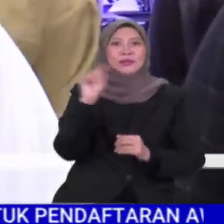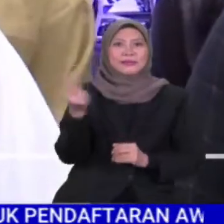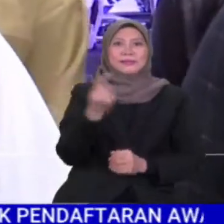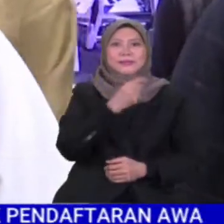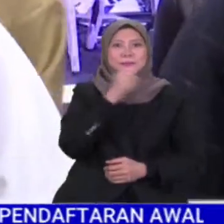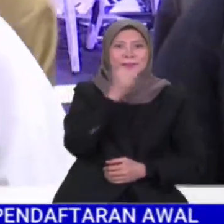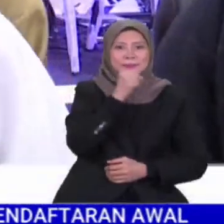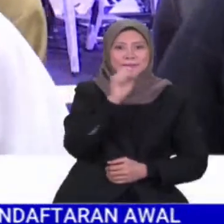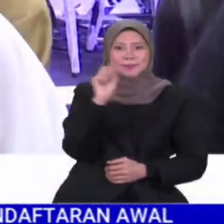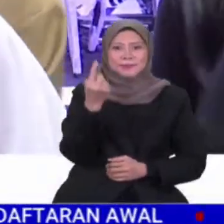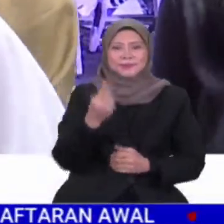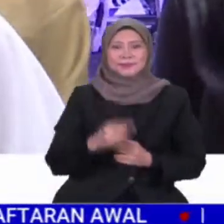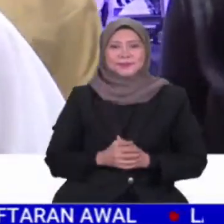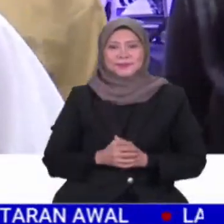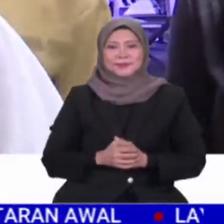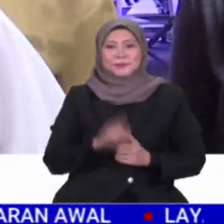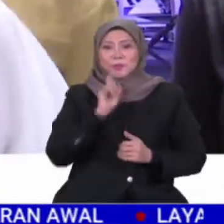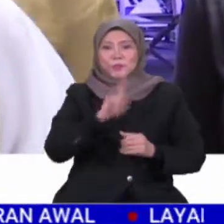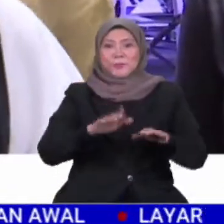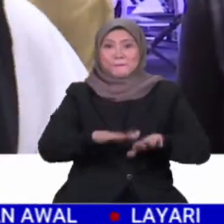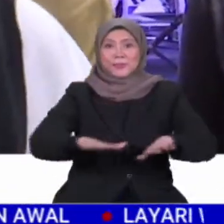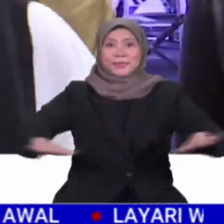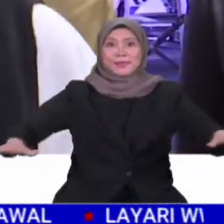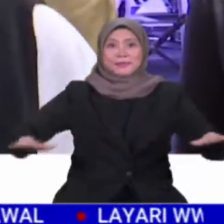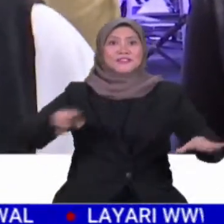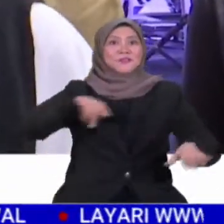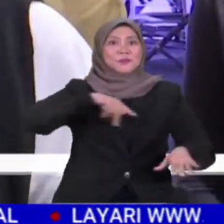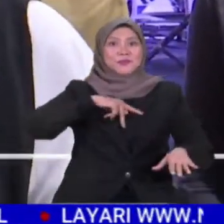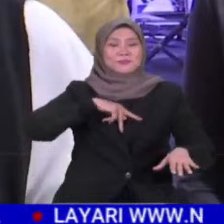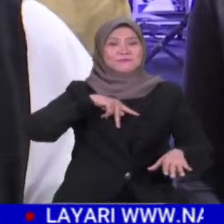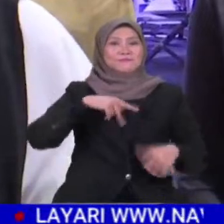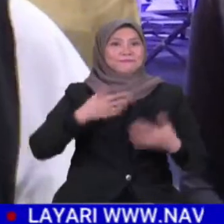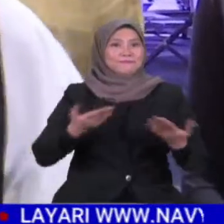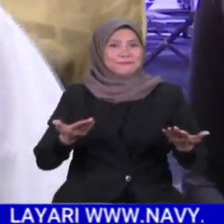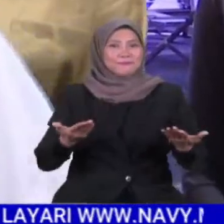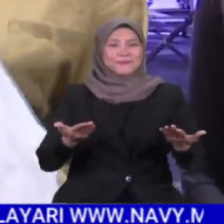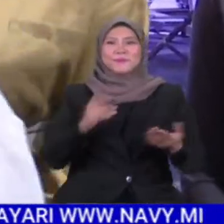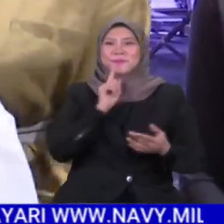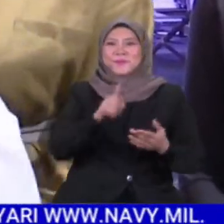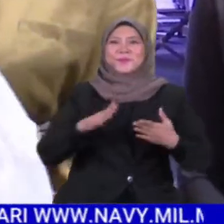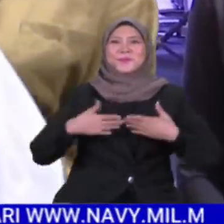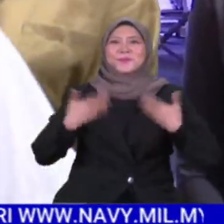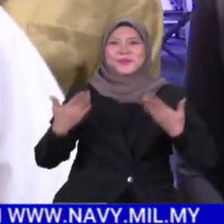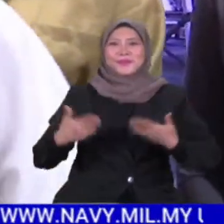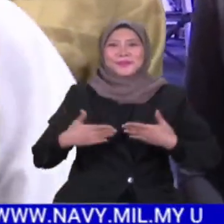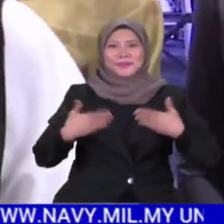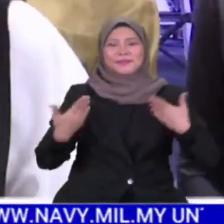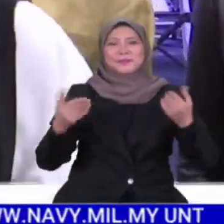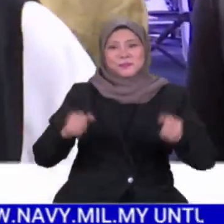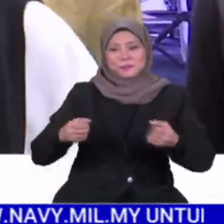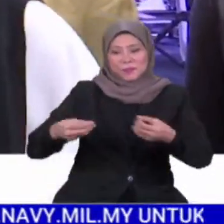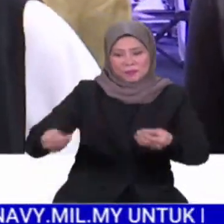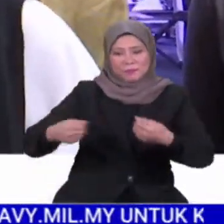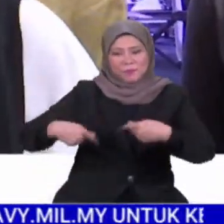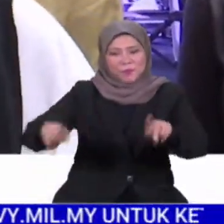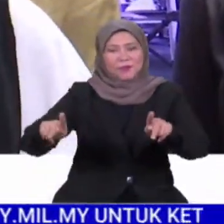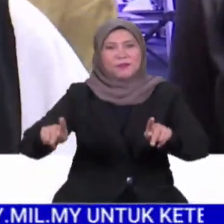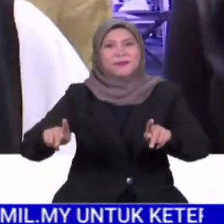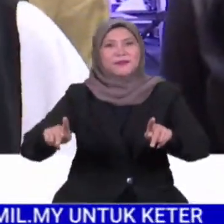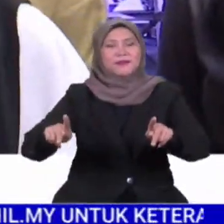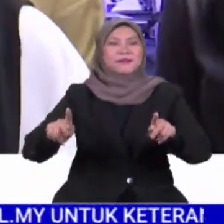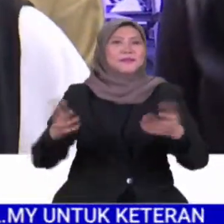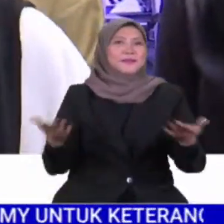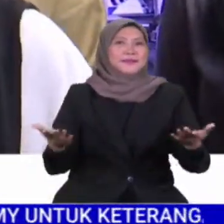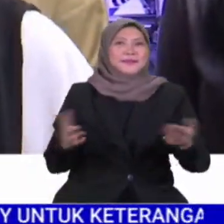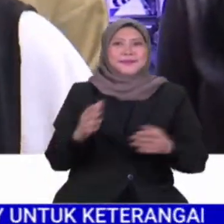pengacara sendiri di stage, dan stage itu milik kami, dan kami sangat-sangat gembira diberi kesempatan sebegini. Memang